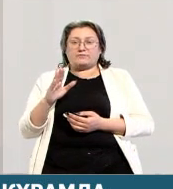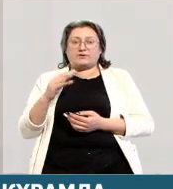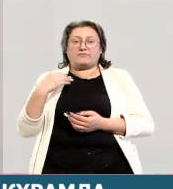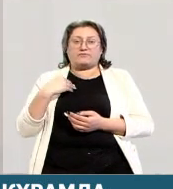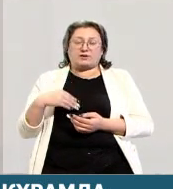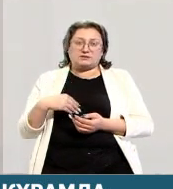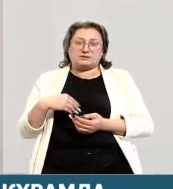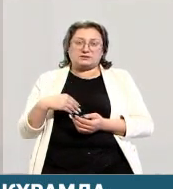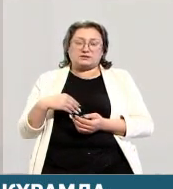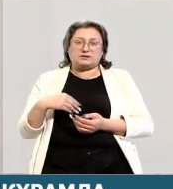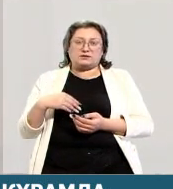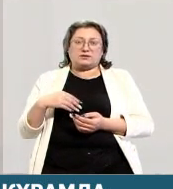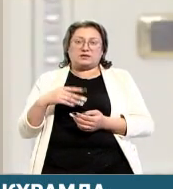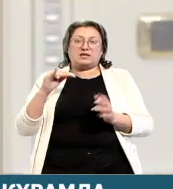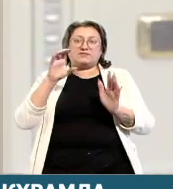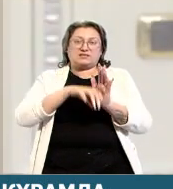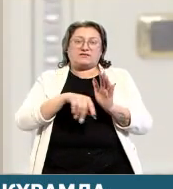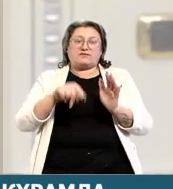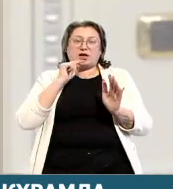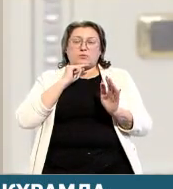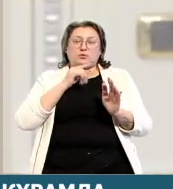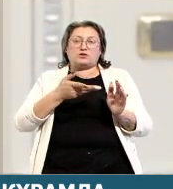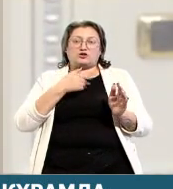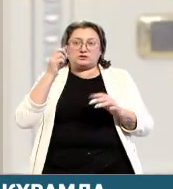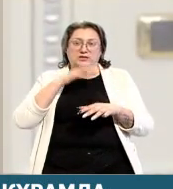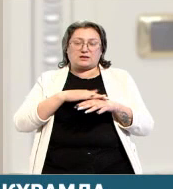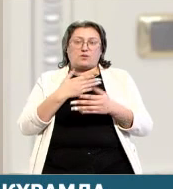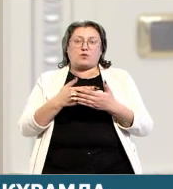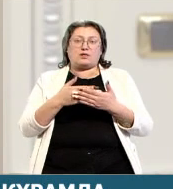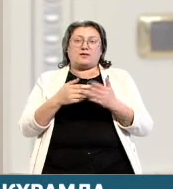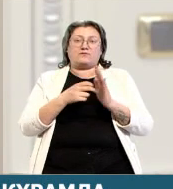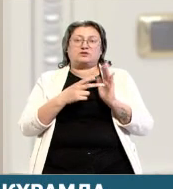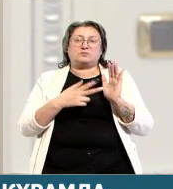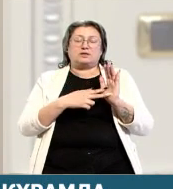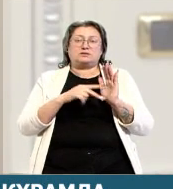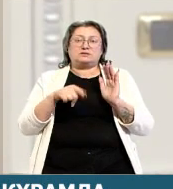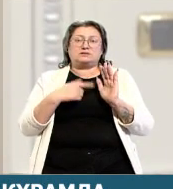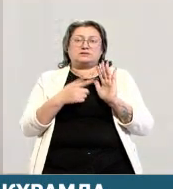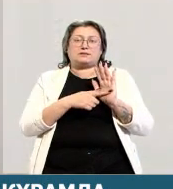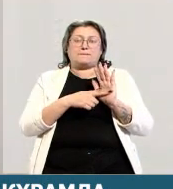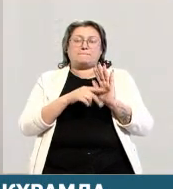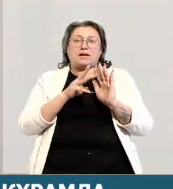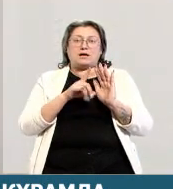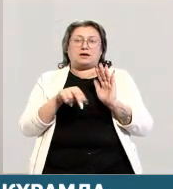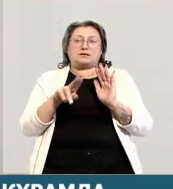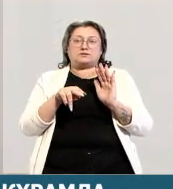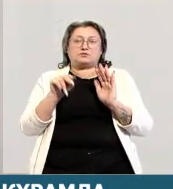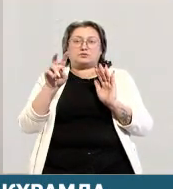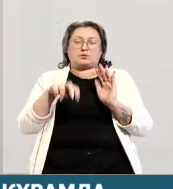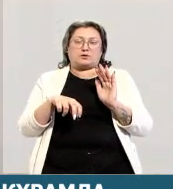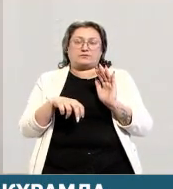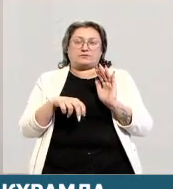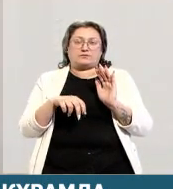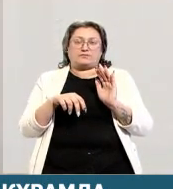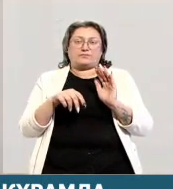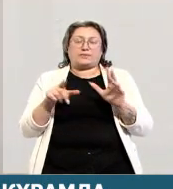18,7 миллиард долларға жуық инвестиция салған. Энергетика, құрылыс, аэроғарыш, фармацевтика, тау-кен және химия өнеркәсібі, машина